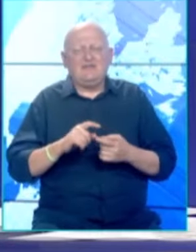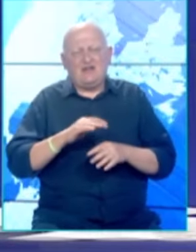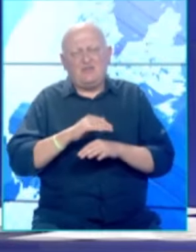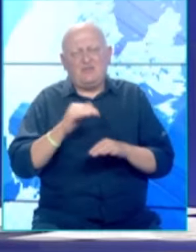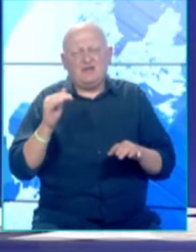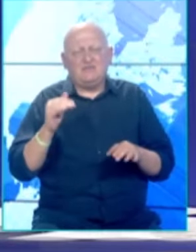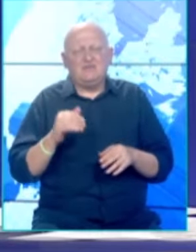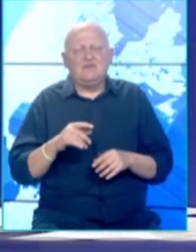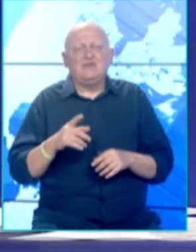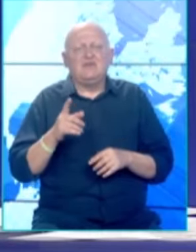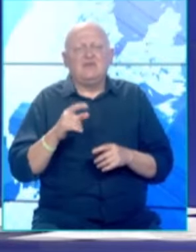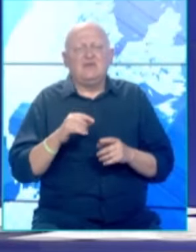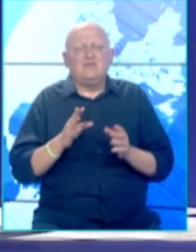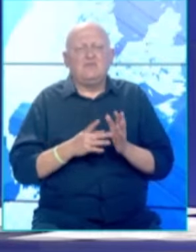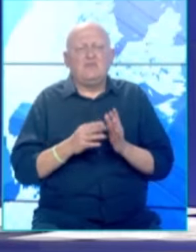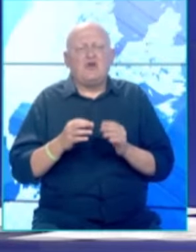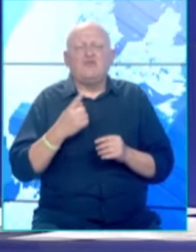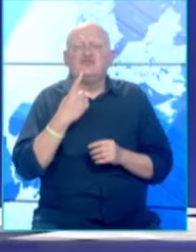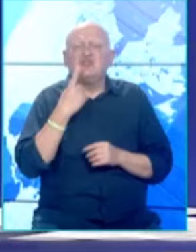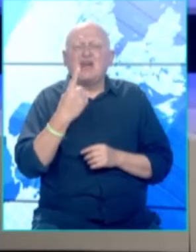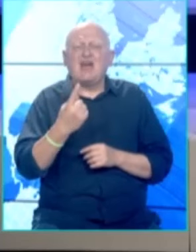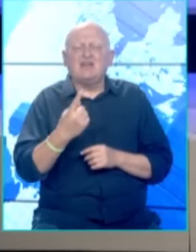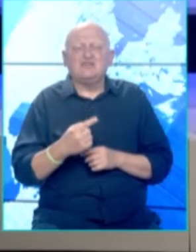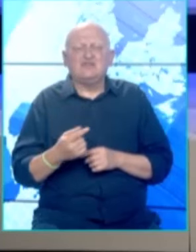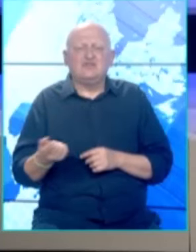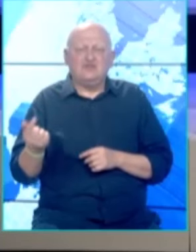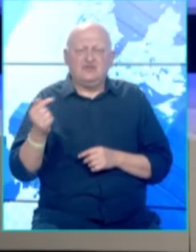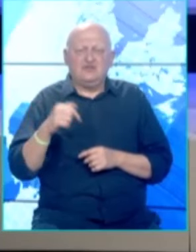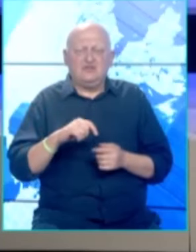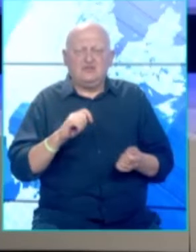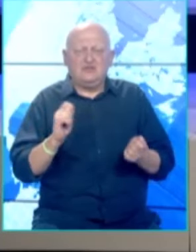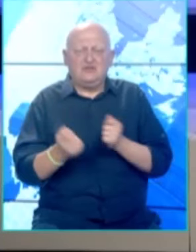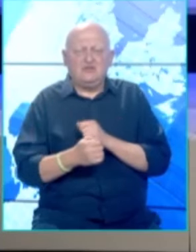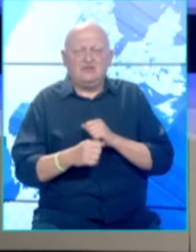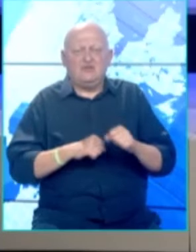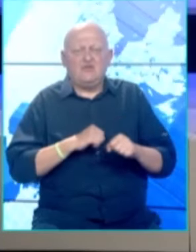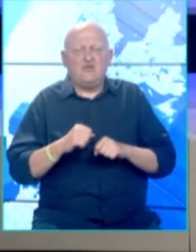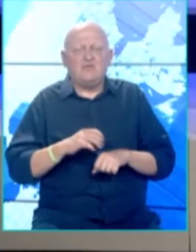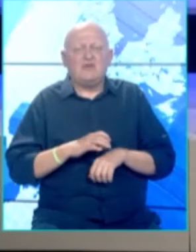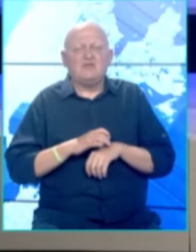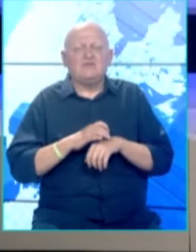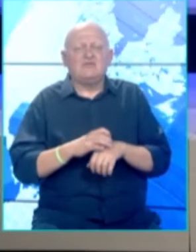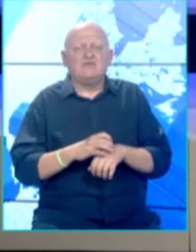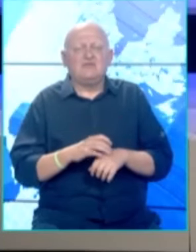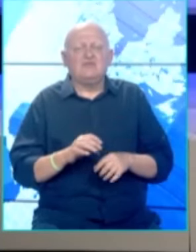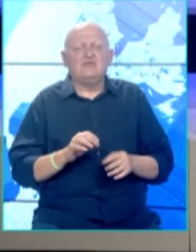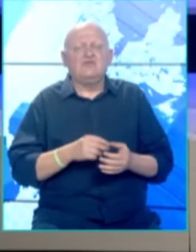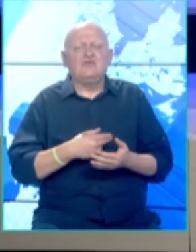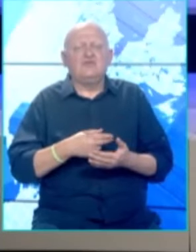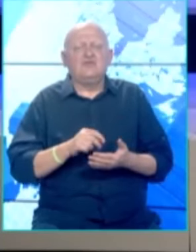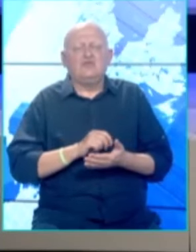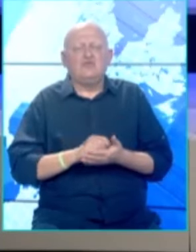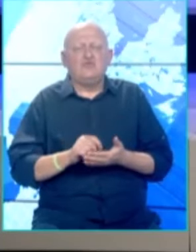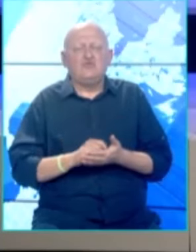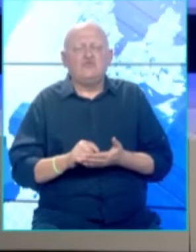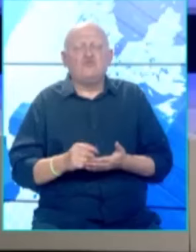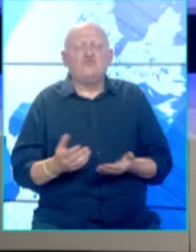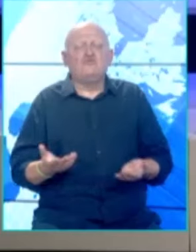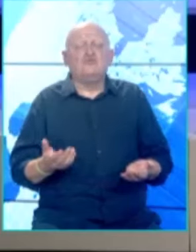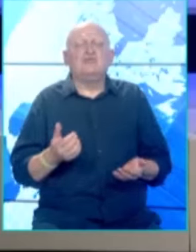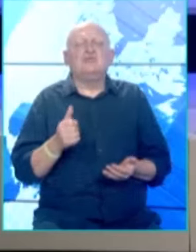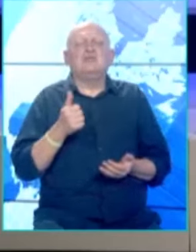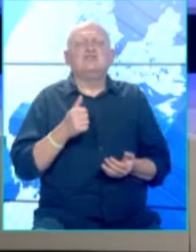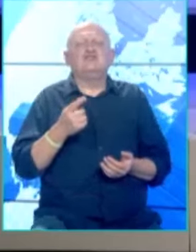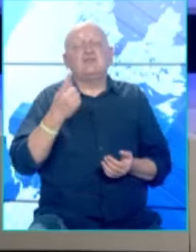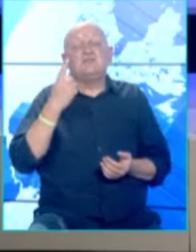parlamenta. Gospodin Mijoković to nekako naglašava, kaže doći će do smjene uprave menadžmenta, ali i uredništva, interesantno.